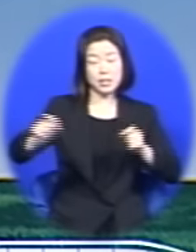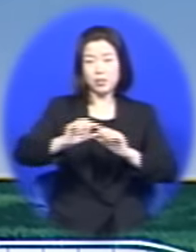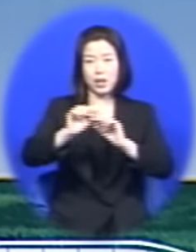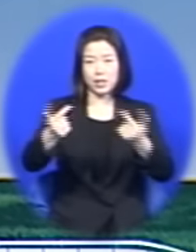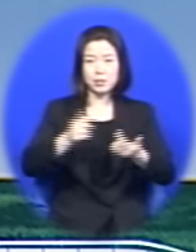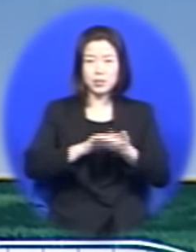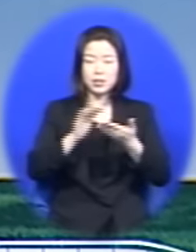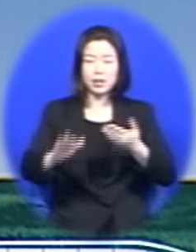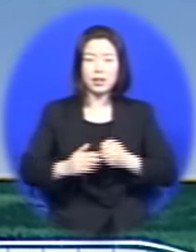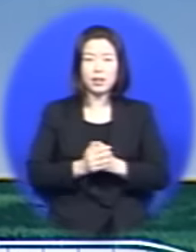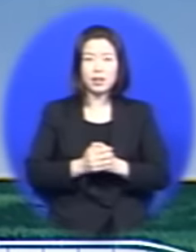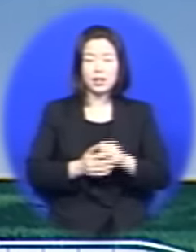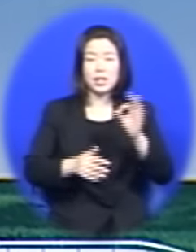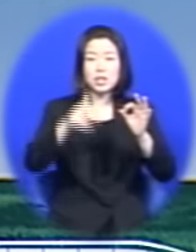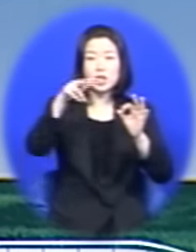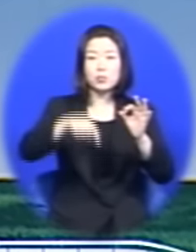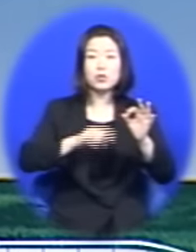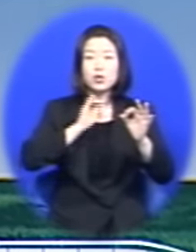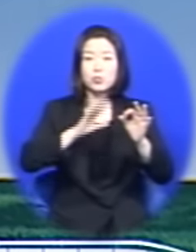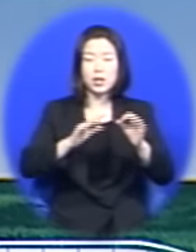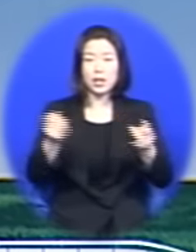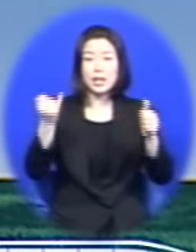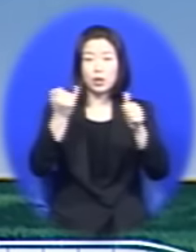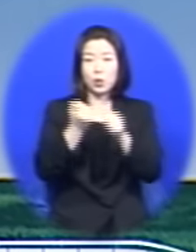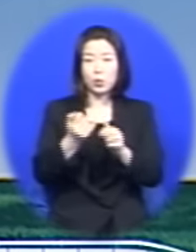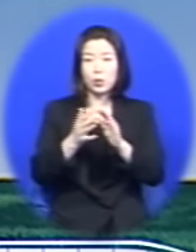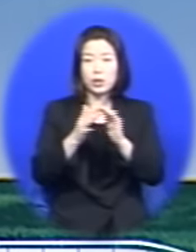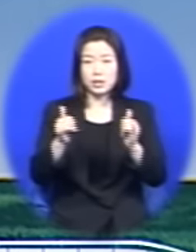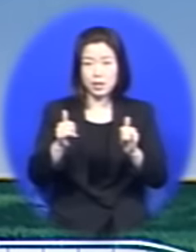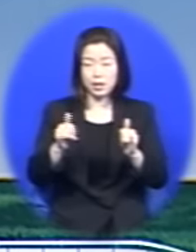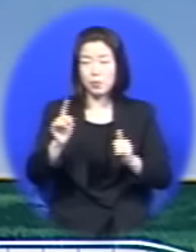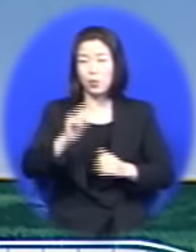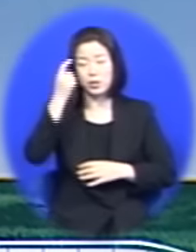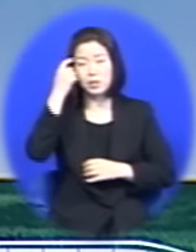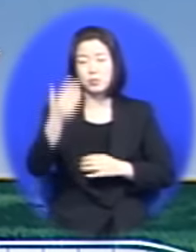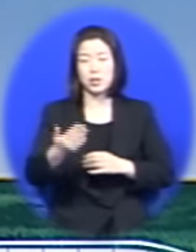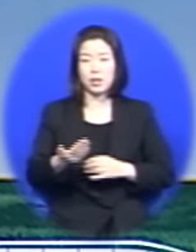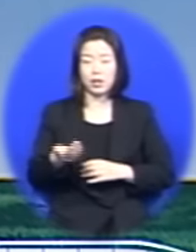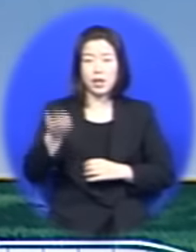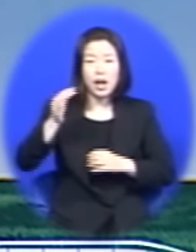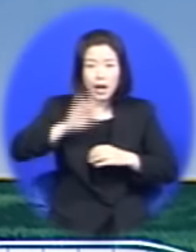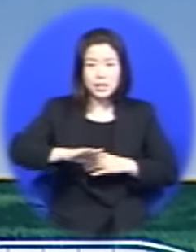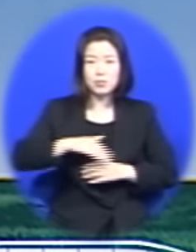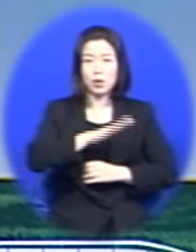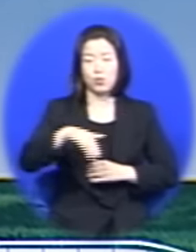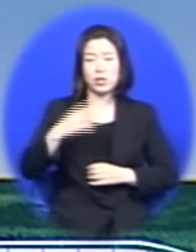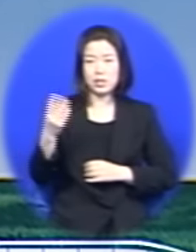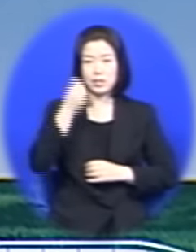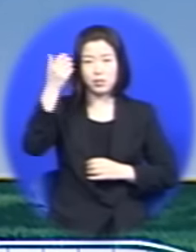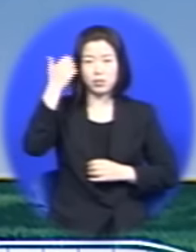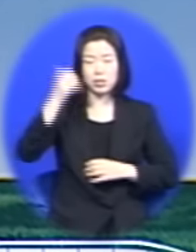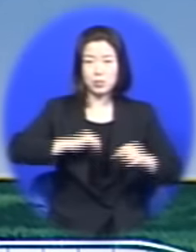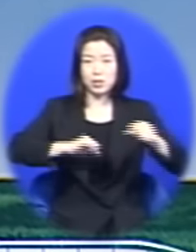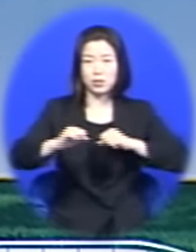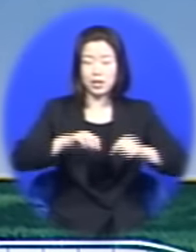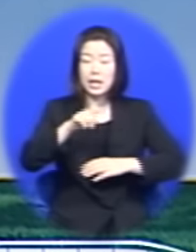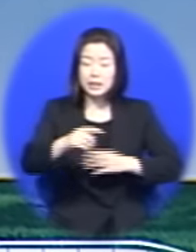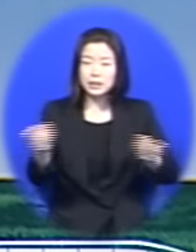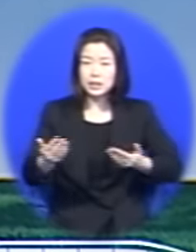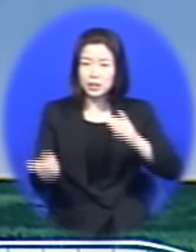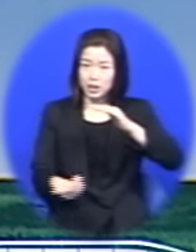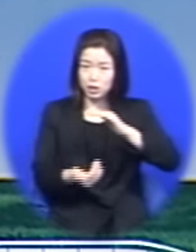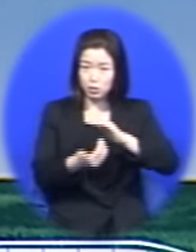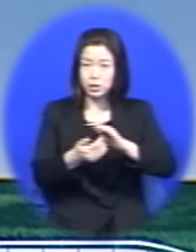아닙니다. 10주 만에 결혼하는 사람 어딨어요? 그러나 우리는 성령님의 역사로 하나님이 그 일을 이루시는 걸